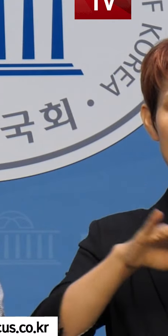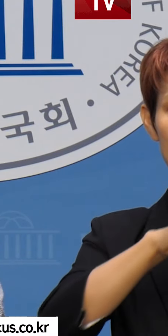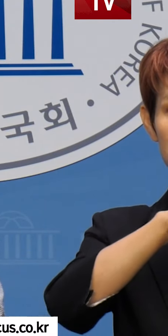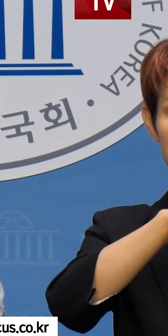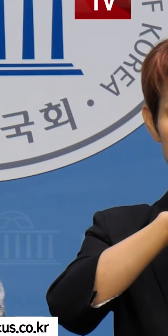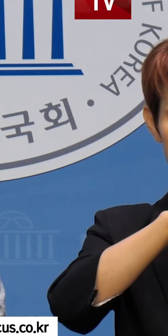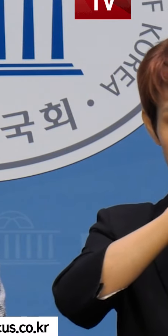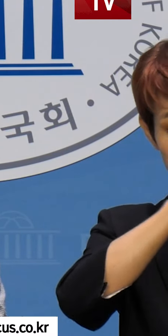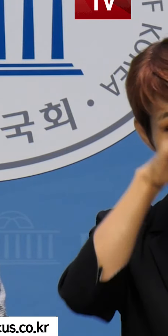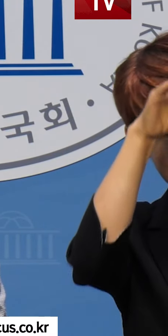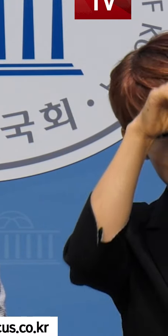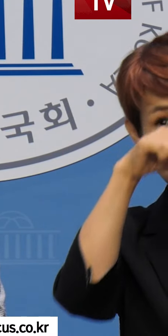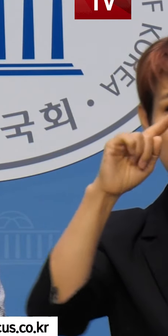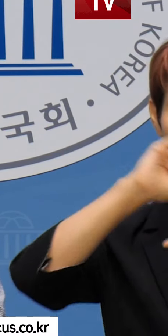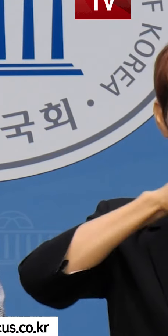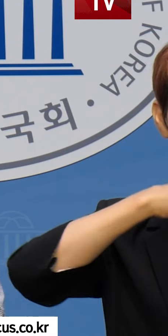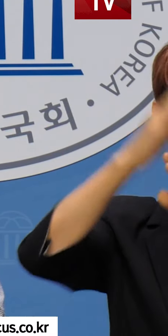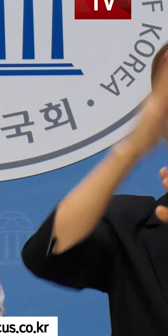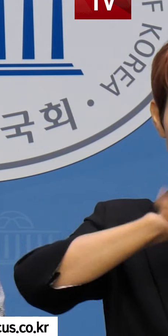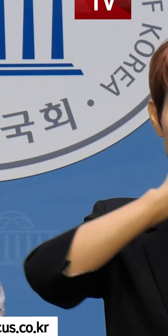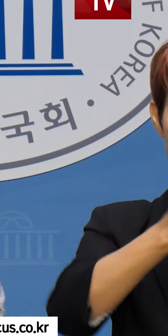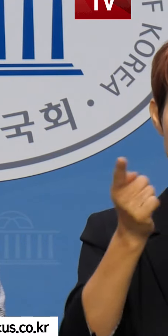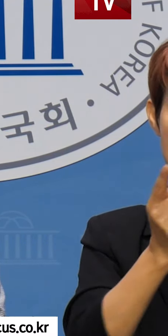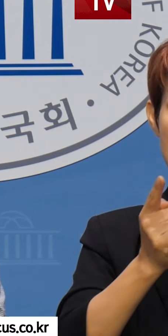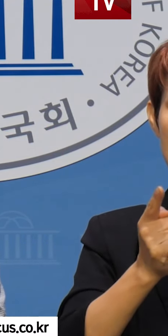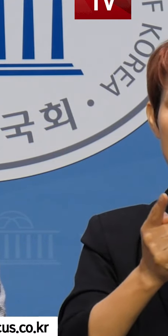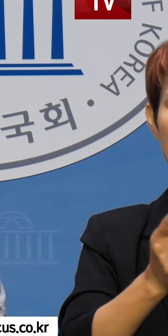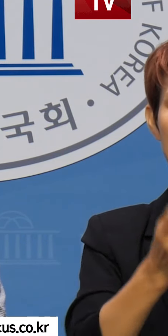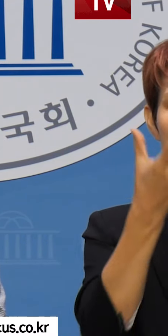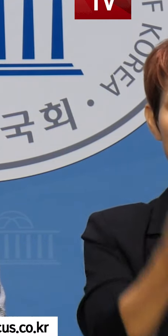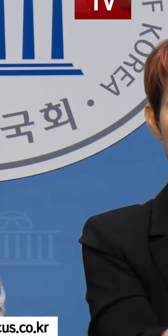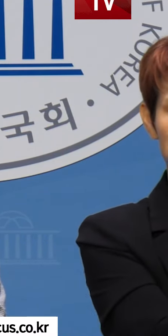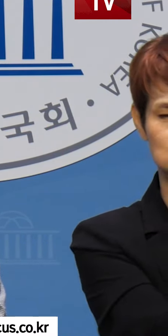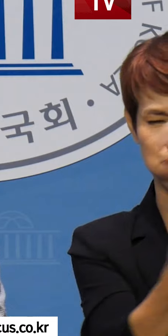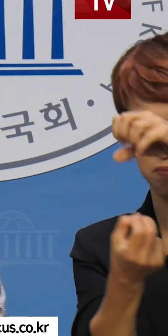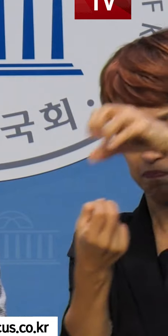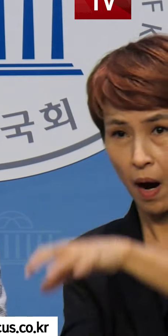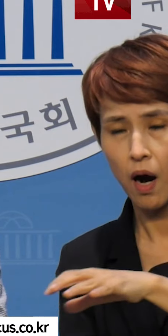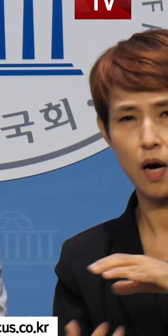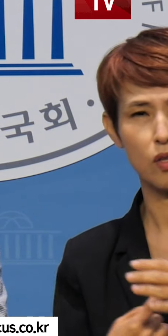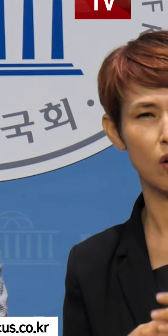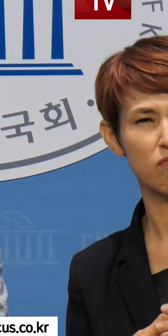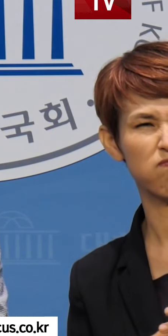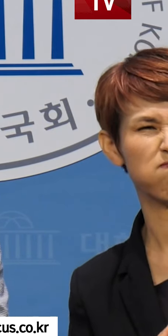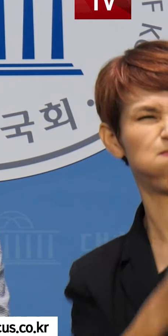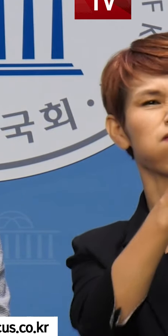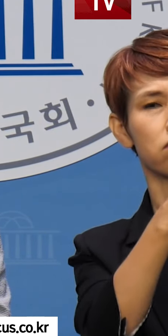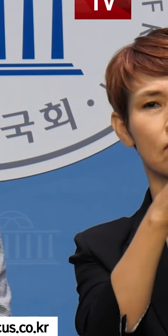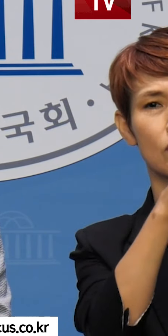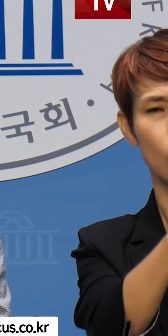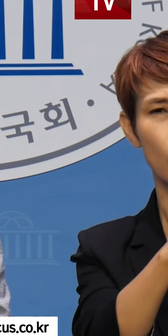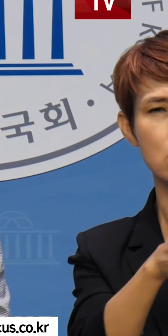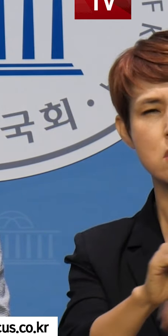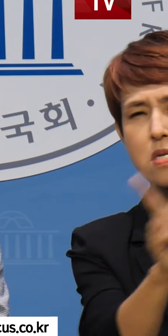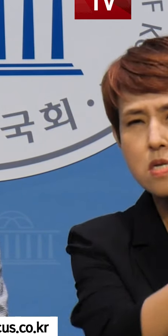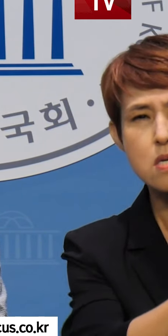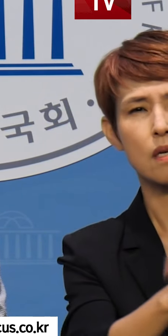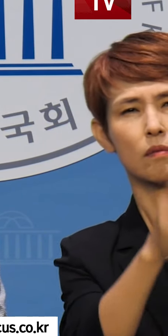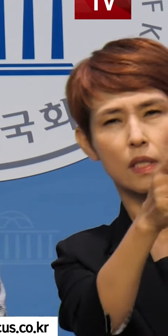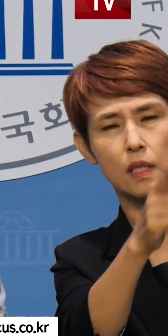및 오물 풍선을 살포하며 남북 간 강대강 대치와 군사적